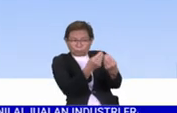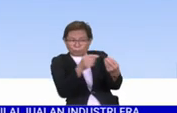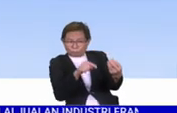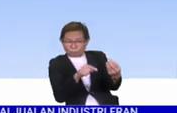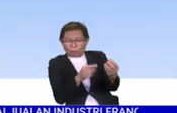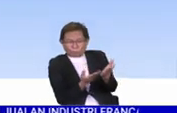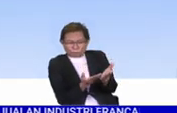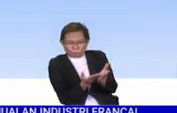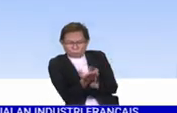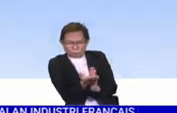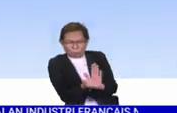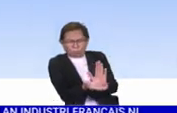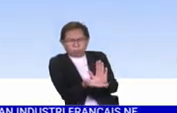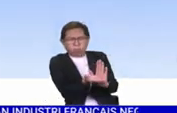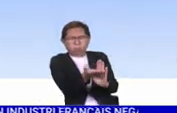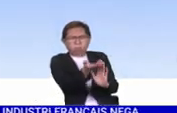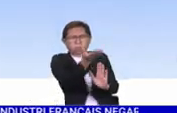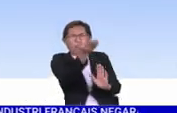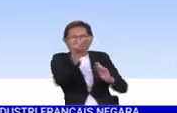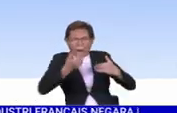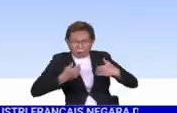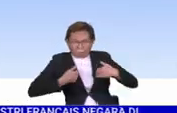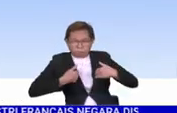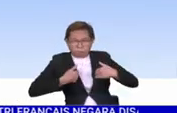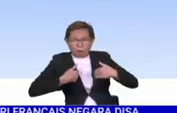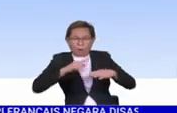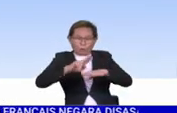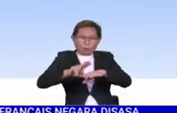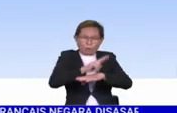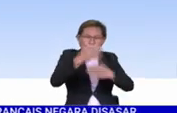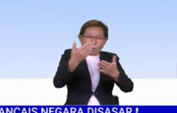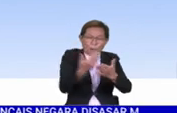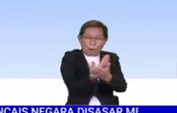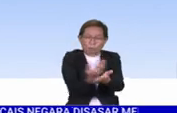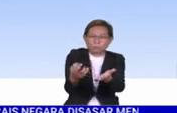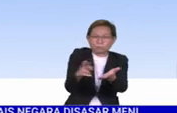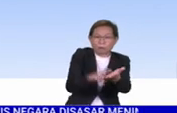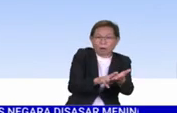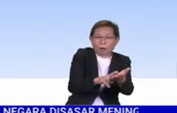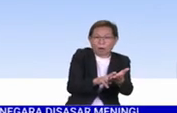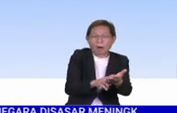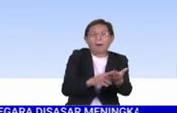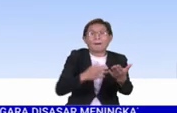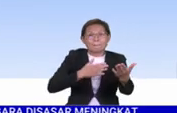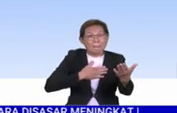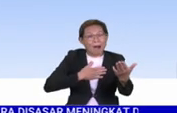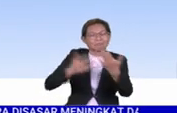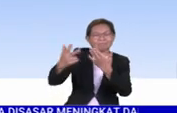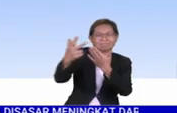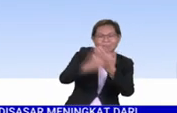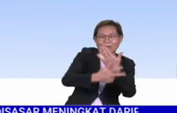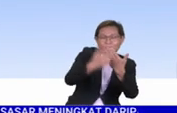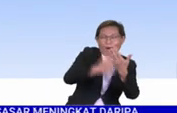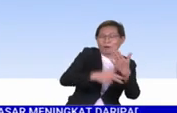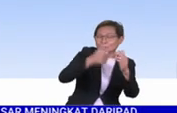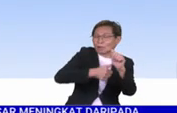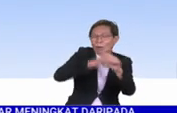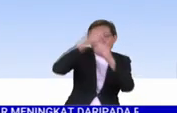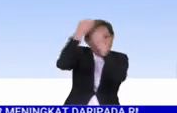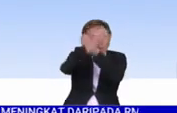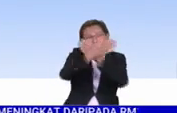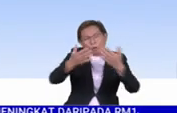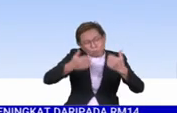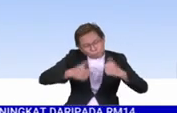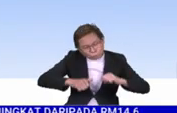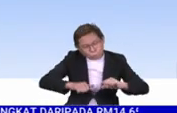dijangka terus meningkat dengan adanya akses baharu pendaftarannya di MySejahtera. Setiap maklumat akan